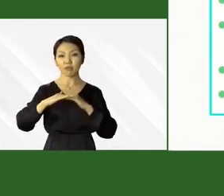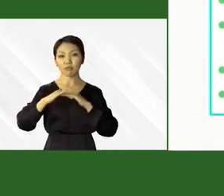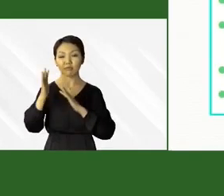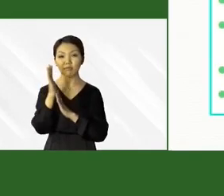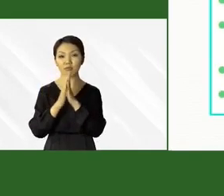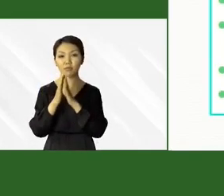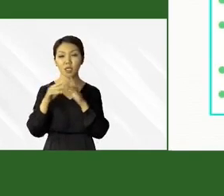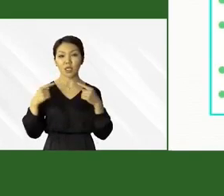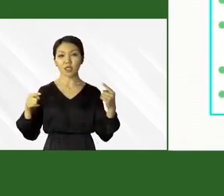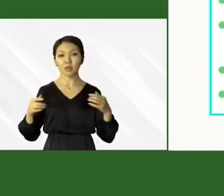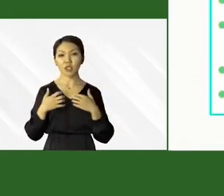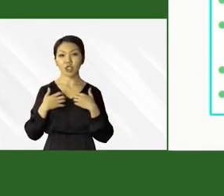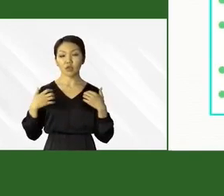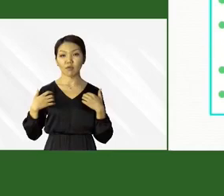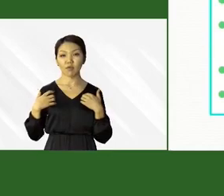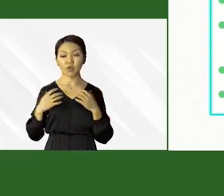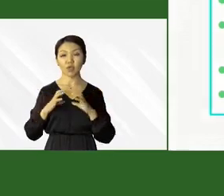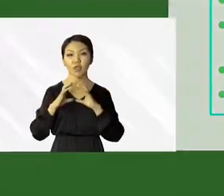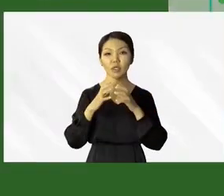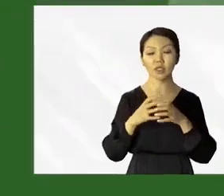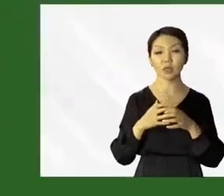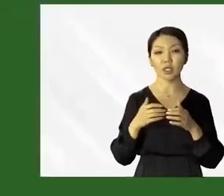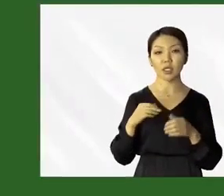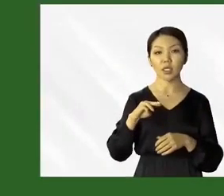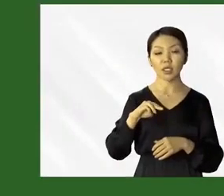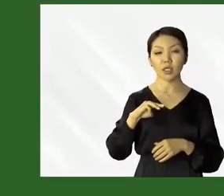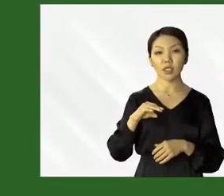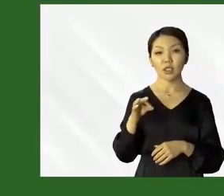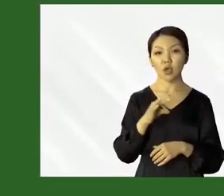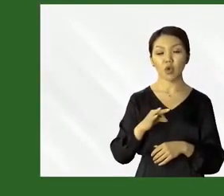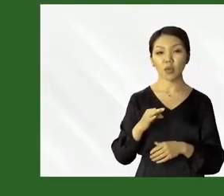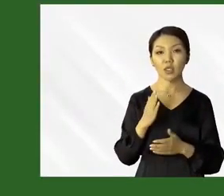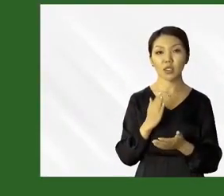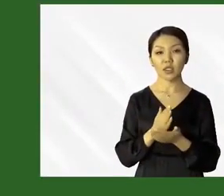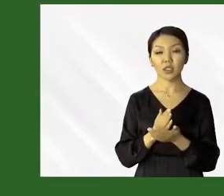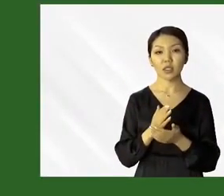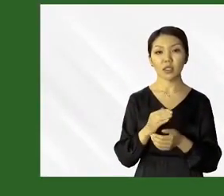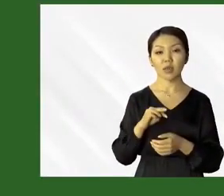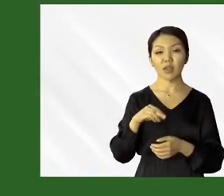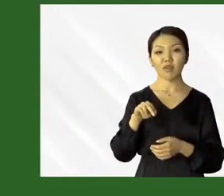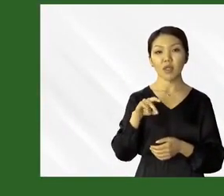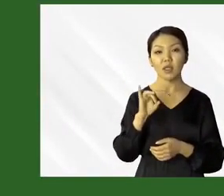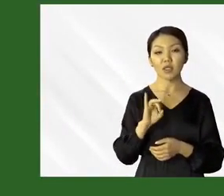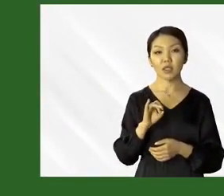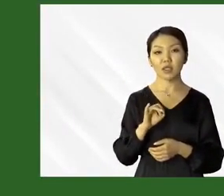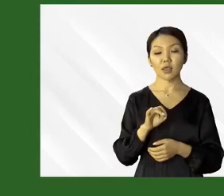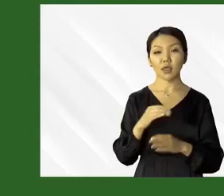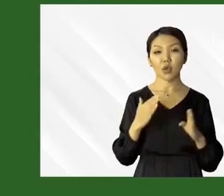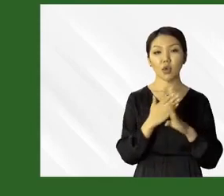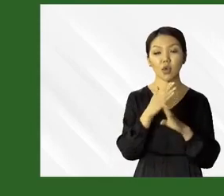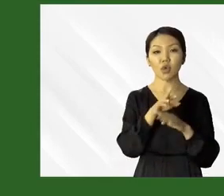Разнообразен животный мир Таласской области. Здесь можно встретить медведей, снежных барсов, архаров,